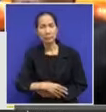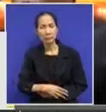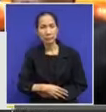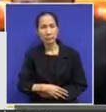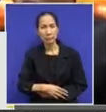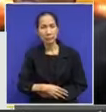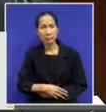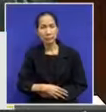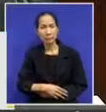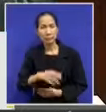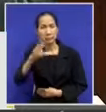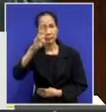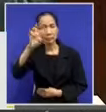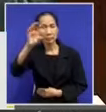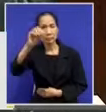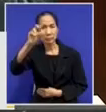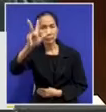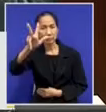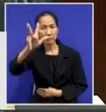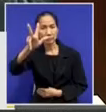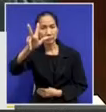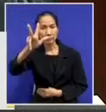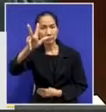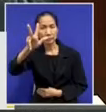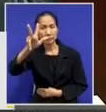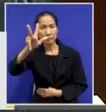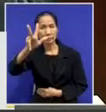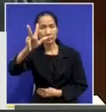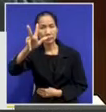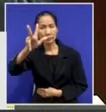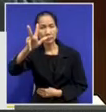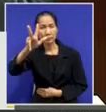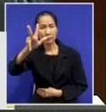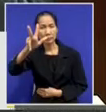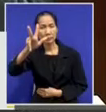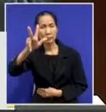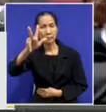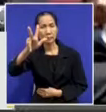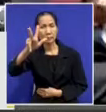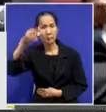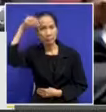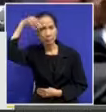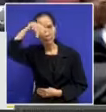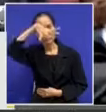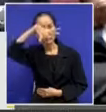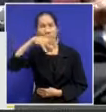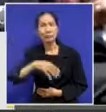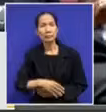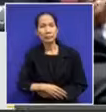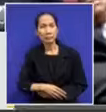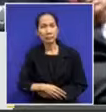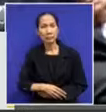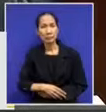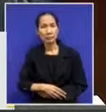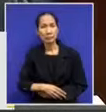จครับ 653นายสุรชาติชาญประดิษฐ ์นายธนาธรจึงรุ่งเรืองกิจครับ